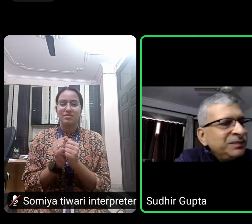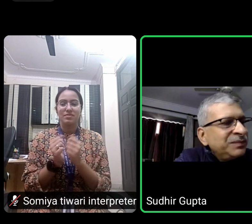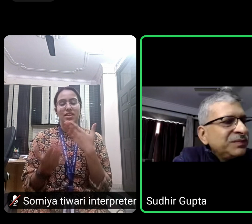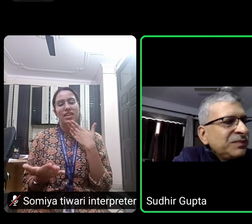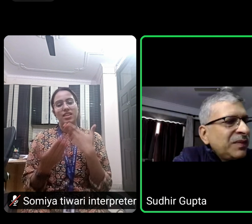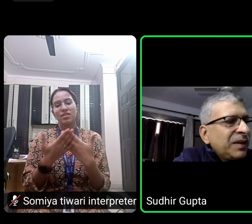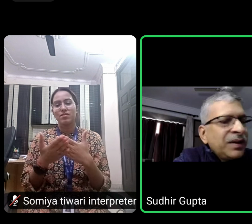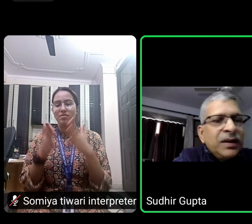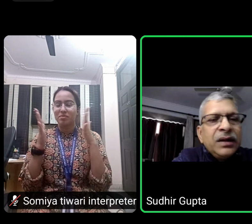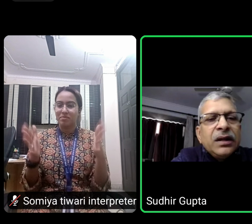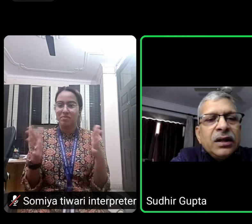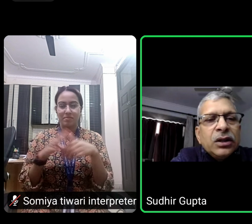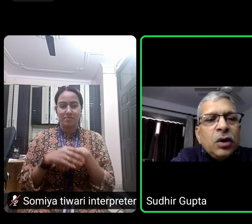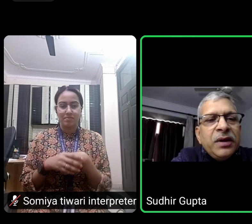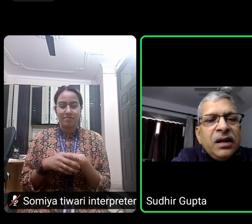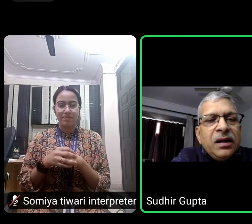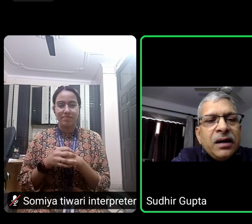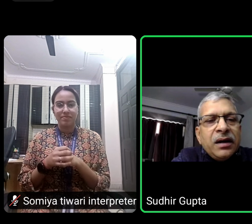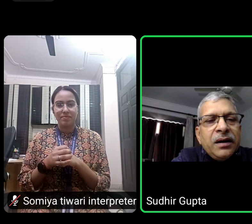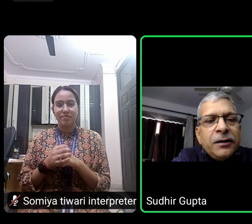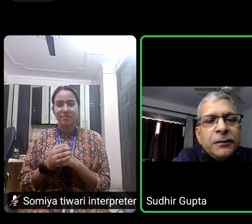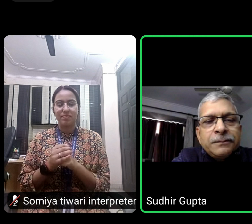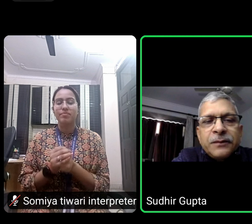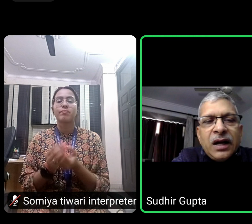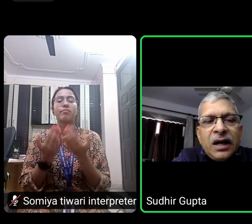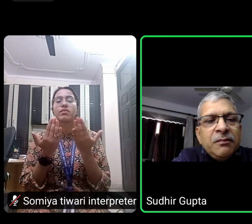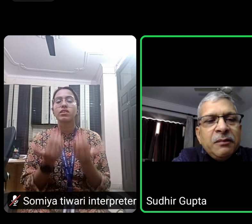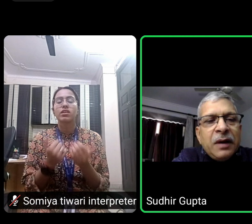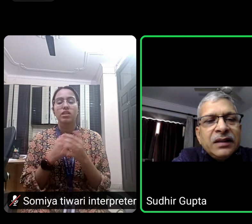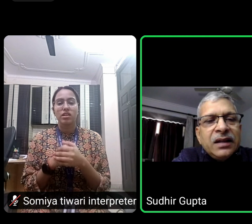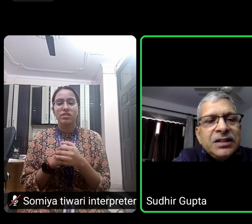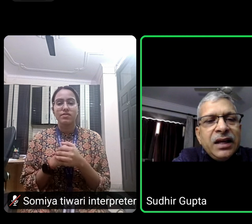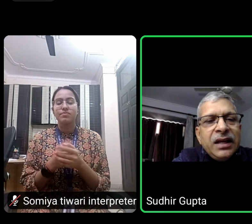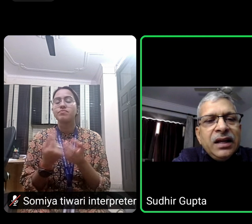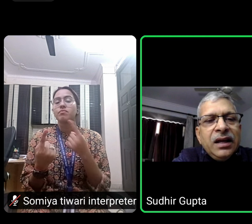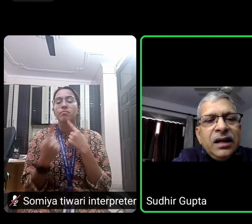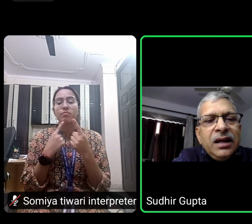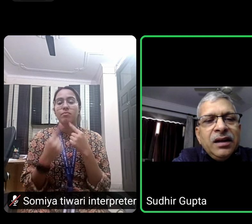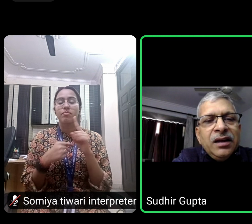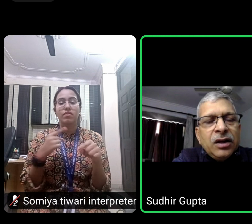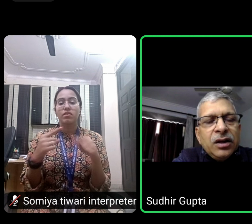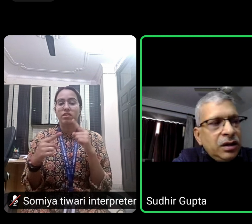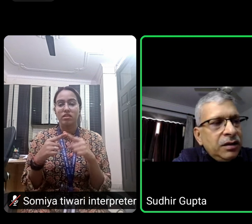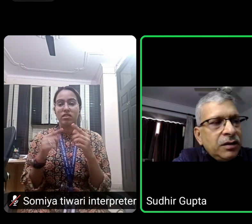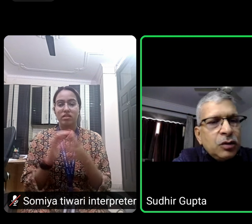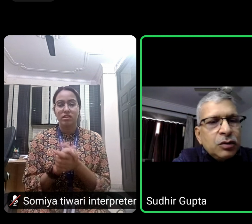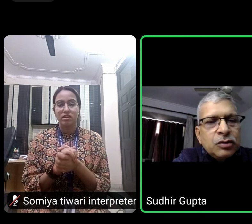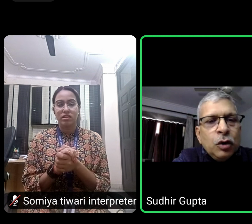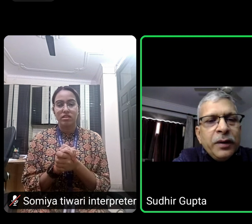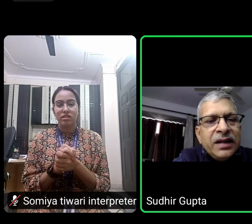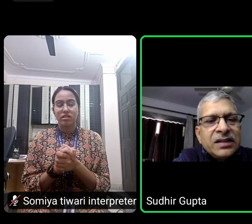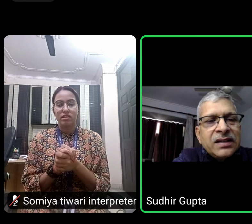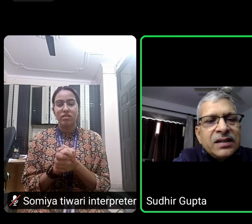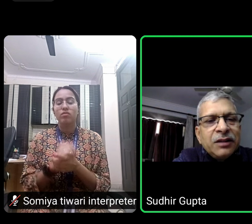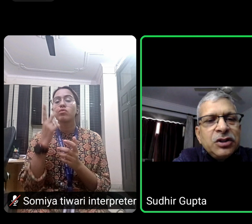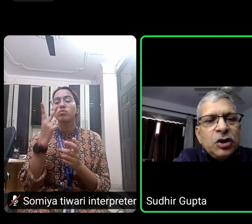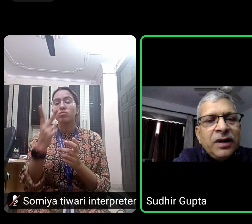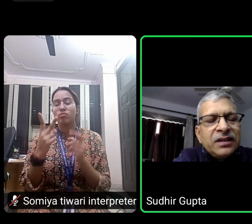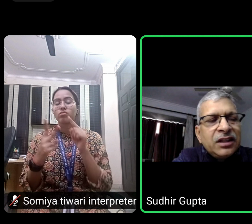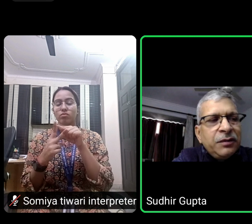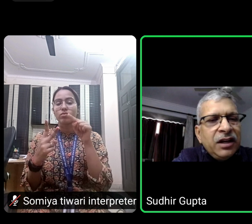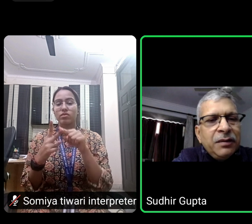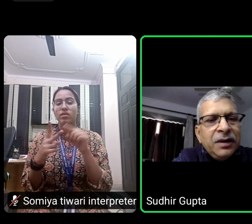मच। थैंक यू सर। तो अभी हम बात करना चाहेंगे दो पेरेंट्स के साथ